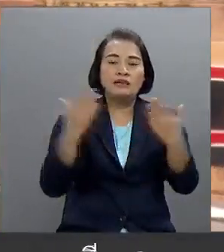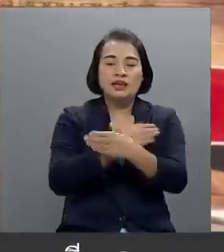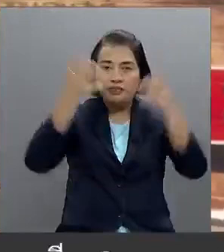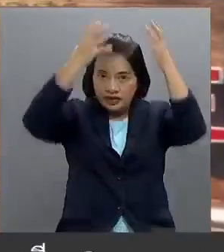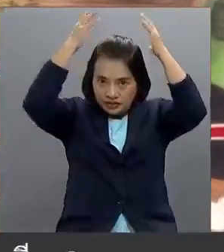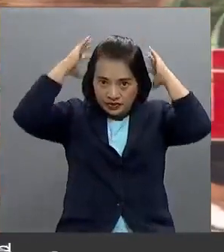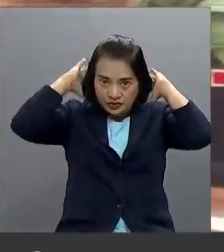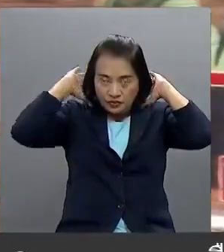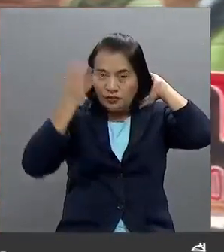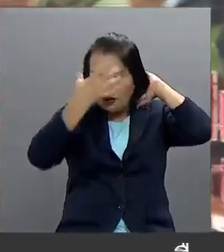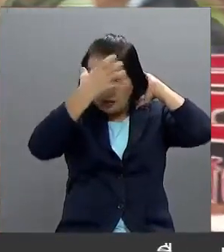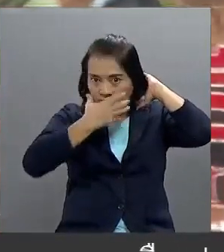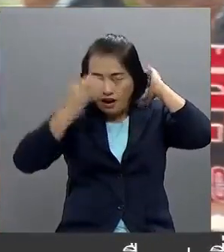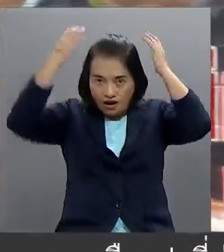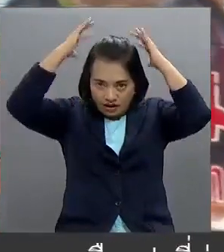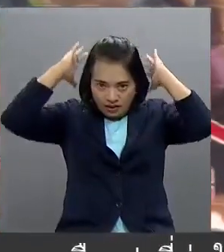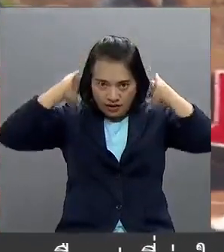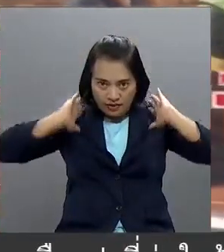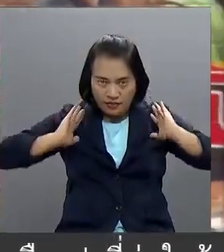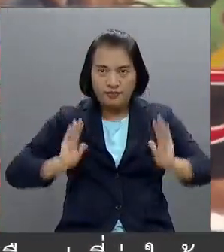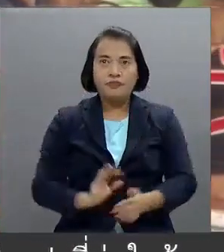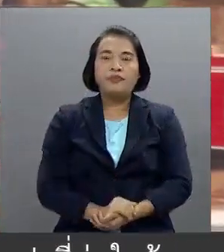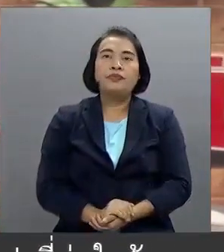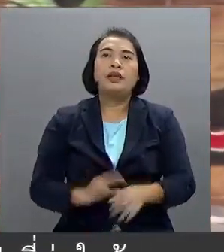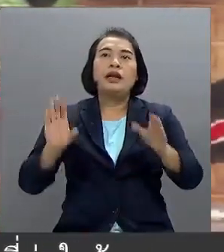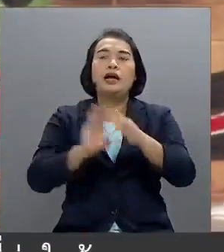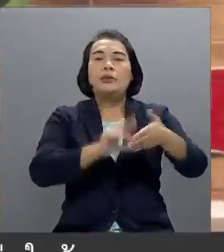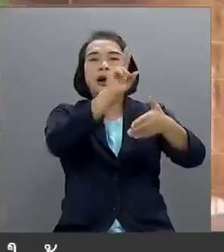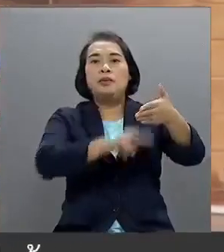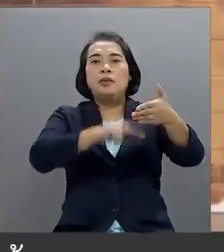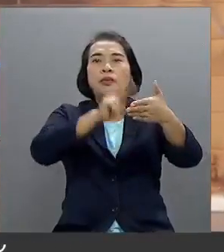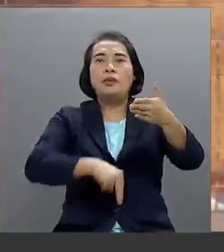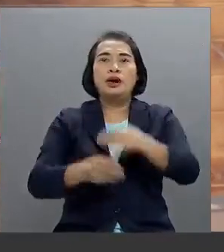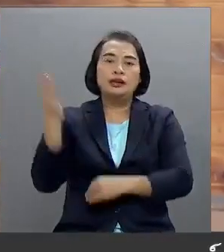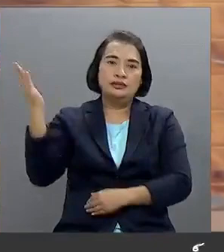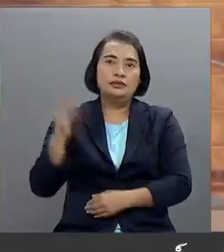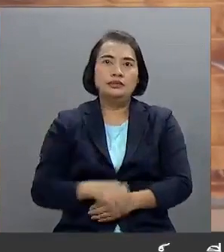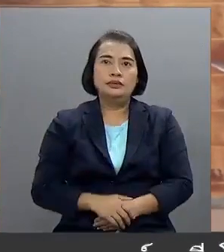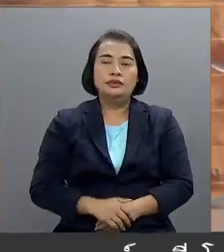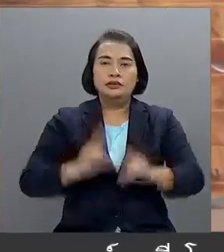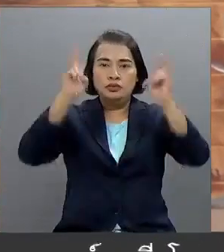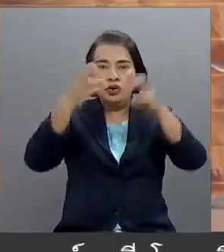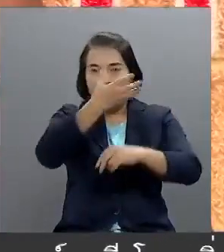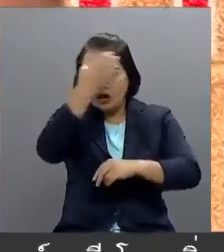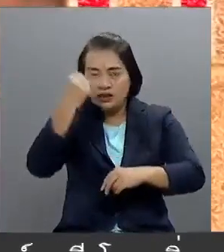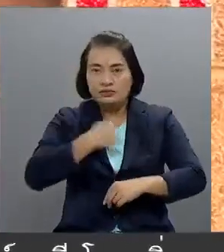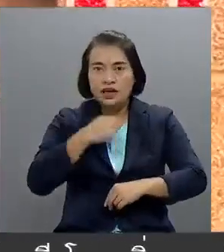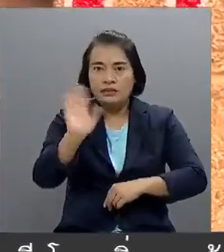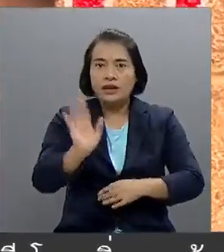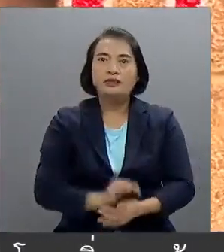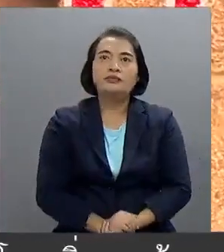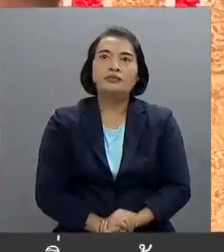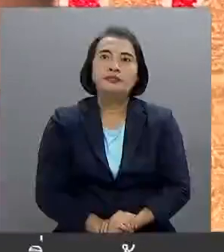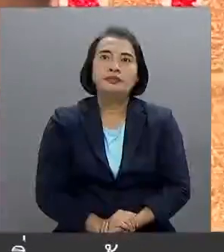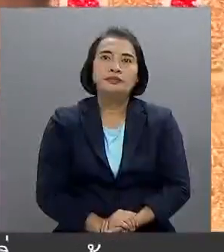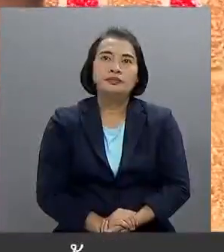ญ่ใกล้กันมีภาพเขียนเป็นโปสเตอร์ภาพยนตร์อย่าลืมฉันที่ศิลปินหนุ่มปานปิยพลสุขเลี้ยงเจริญอยากให้เห็นความ